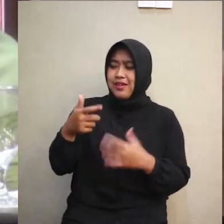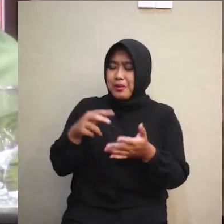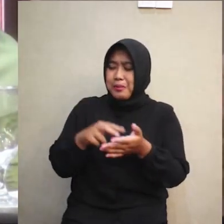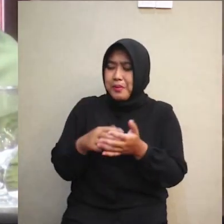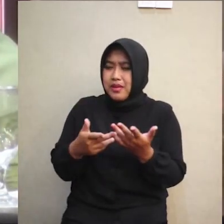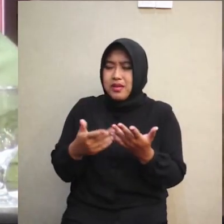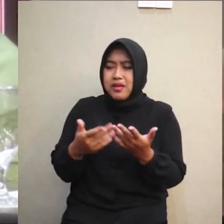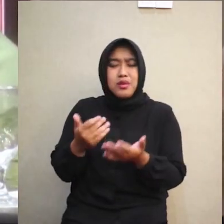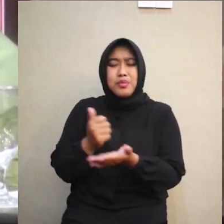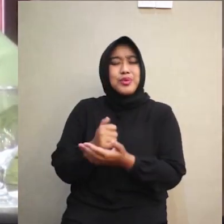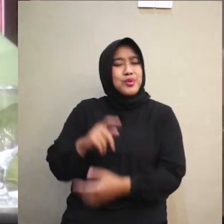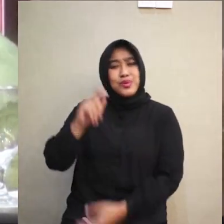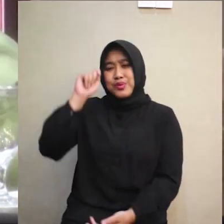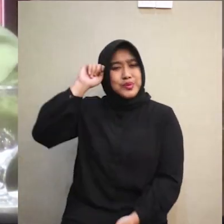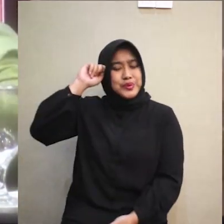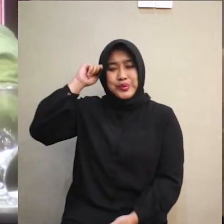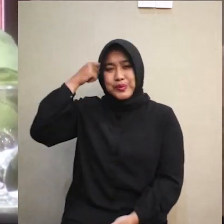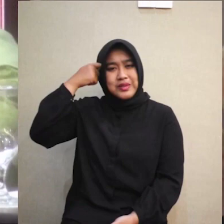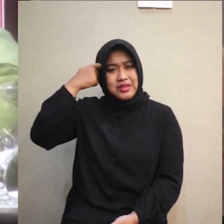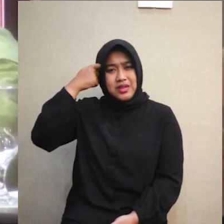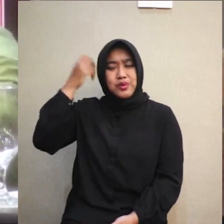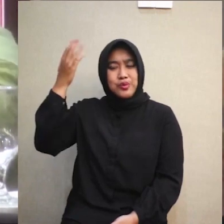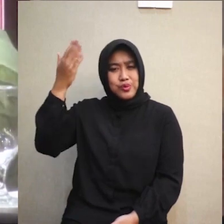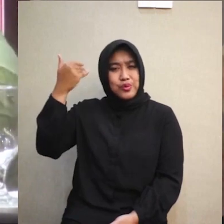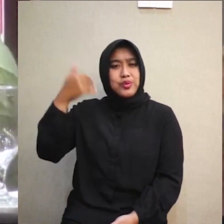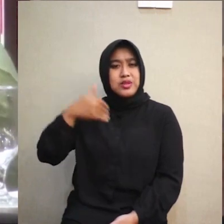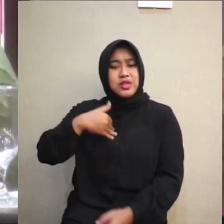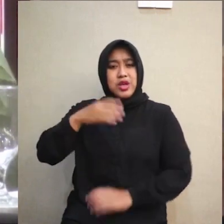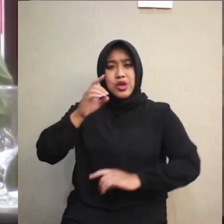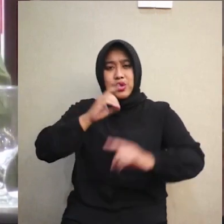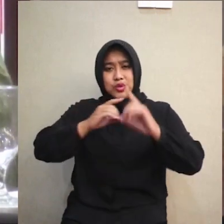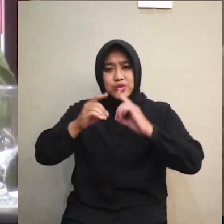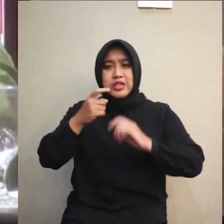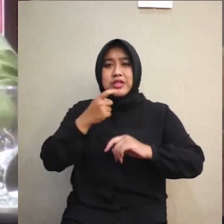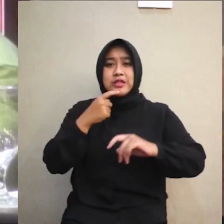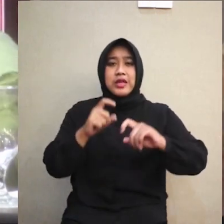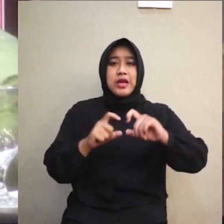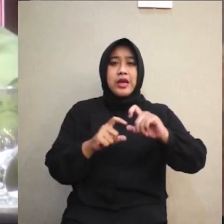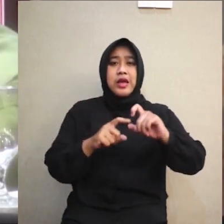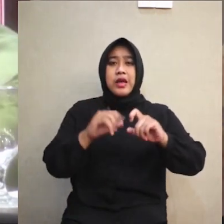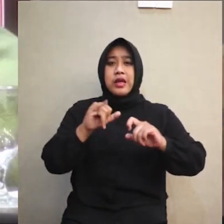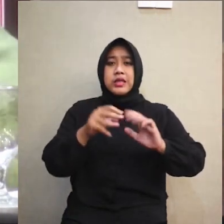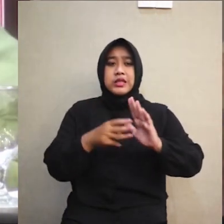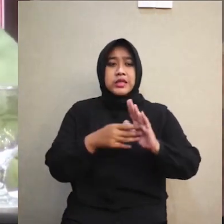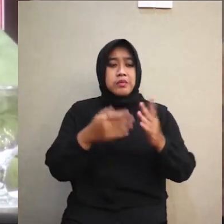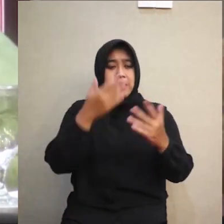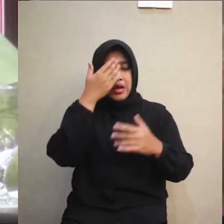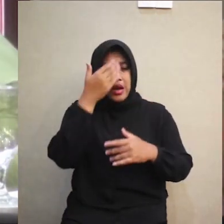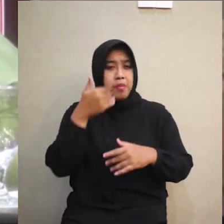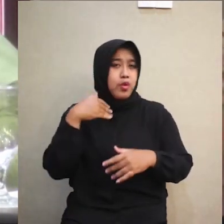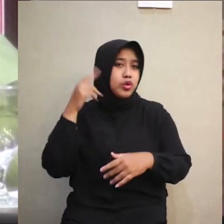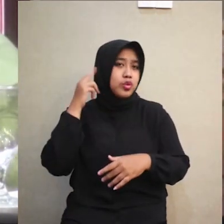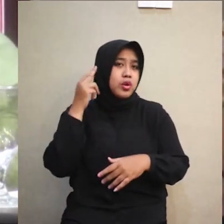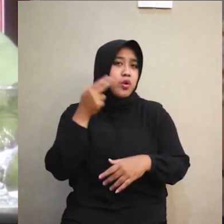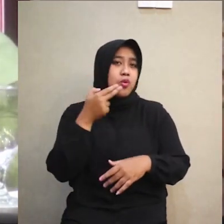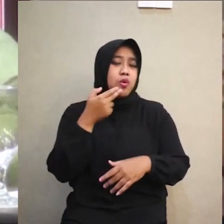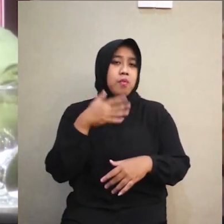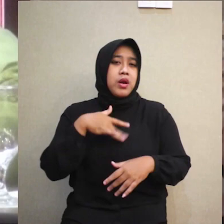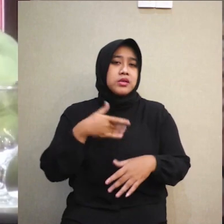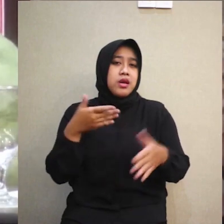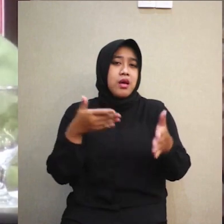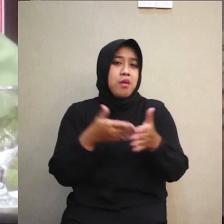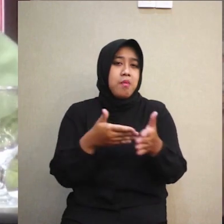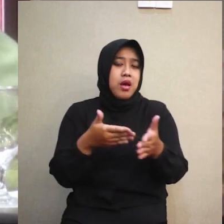ini juga susah sekali gitu waktu itu diskusi soal SIM gitu ya Kenapa tunarungu terhambat SIM kayak gitu